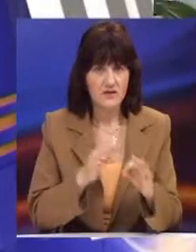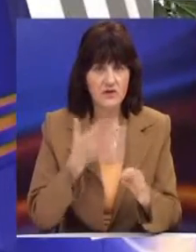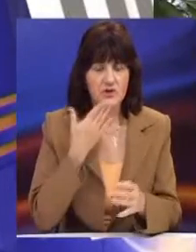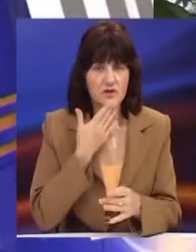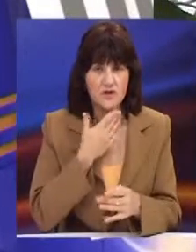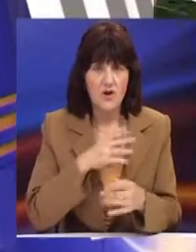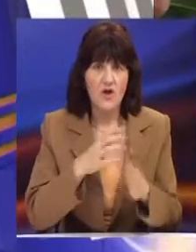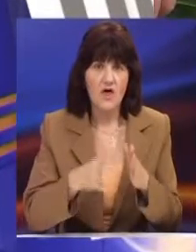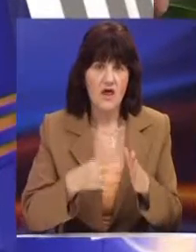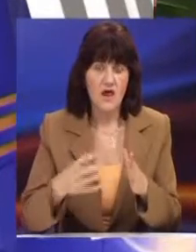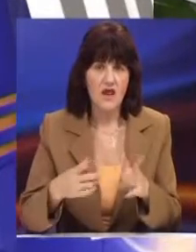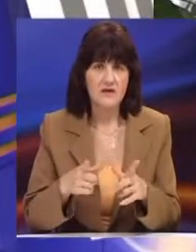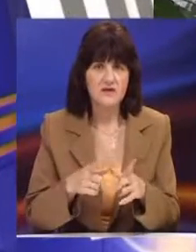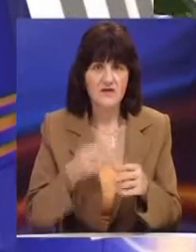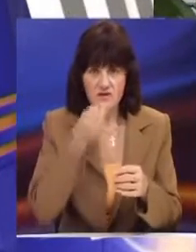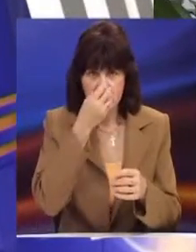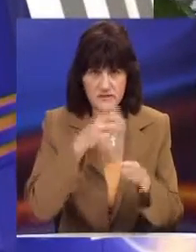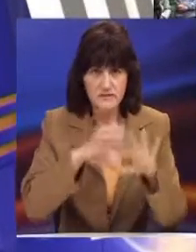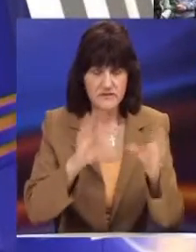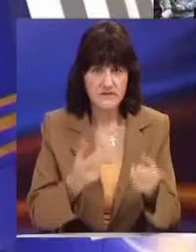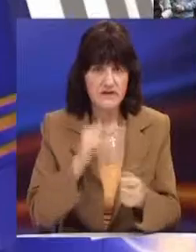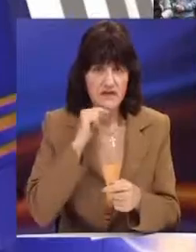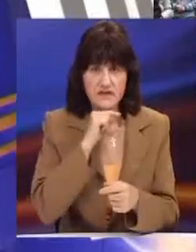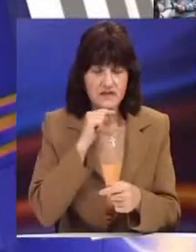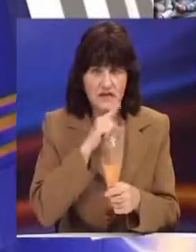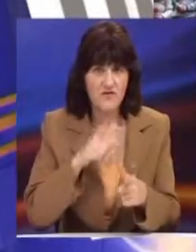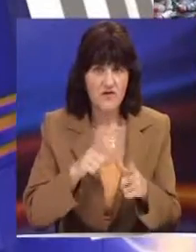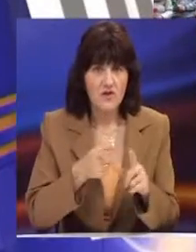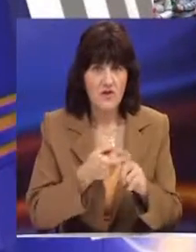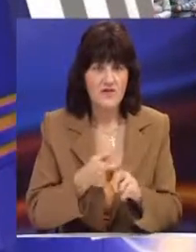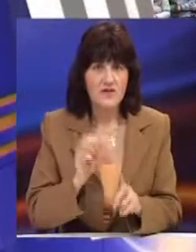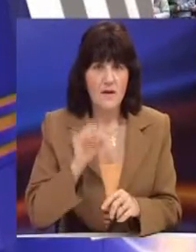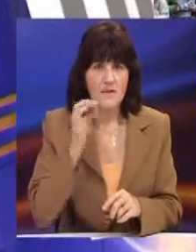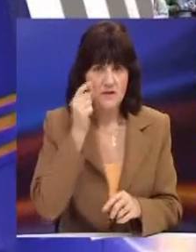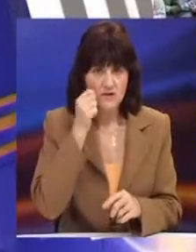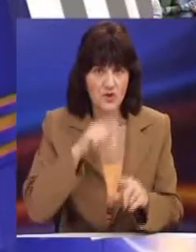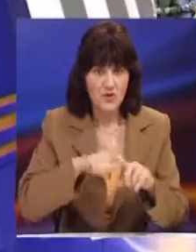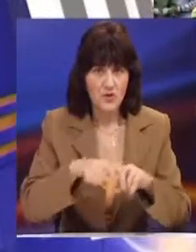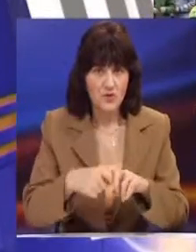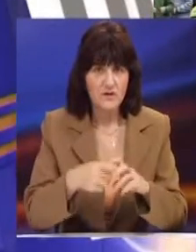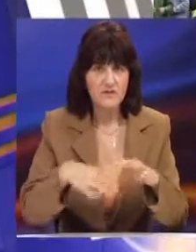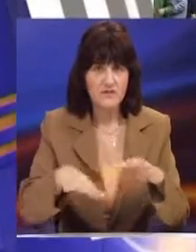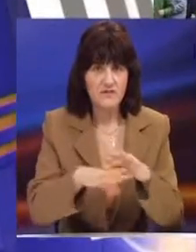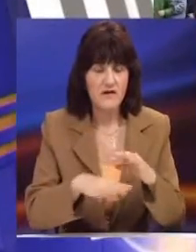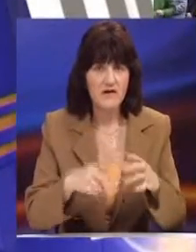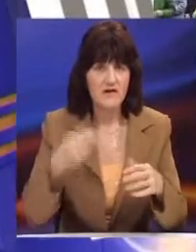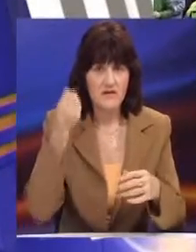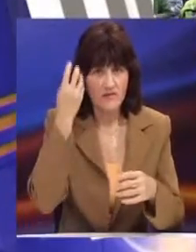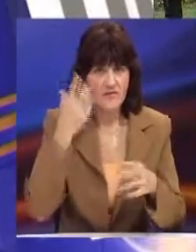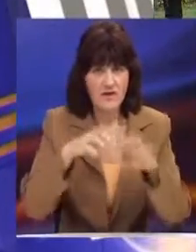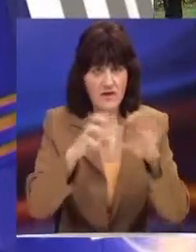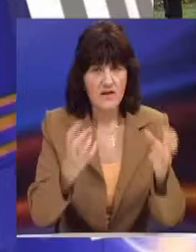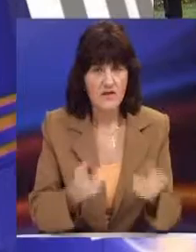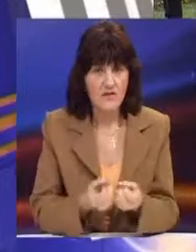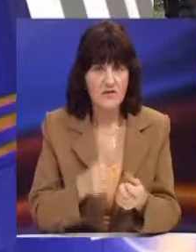su sa tradicionalnim simboličnim polaganjem 15 crvenih cvetova za 15 palih žrtava. Nakon polaganja venaca na spomenik